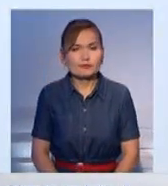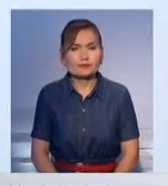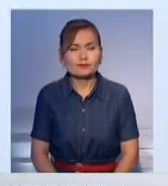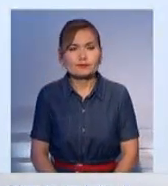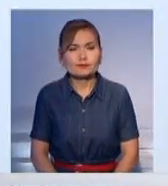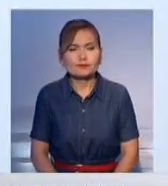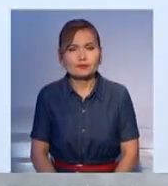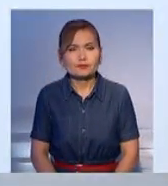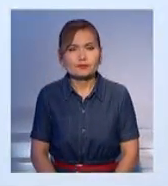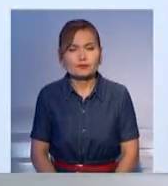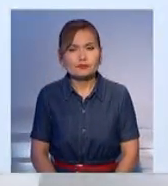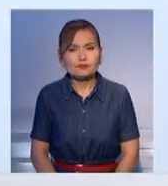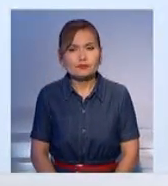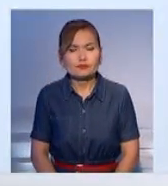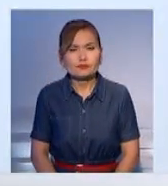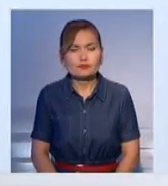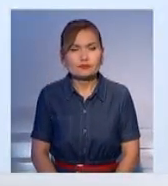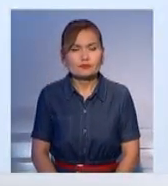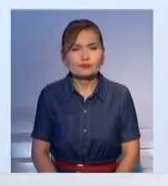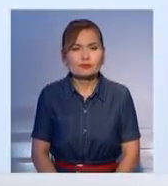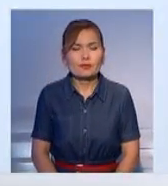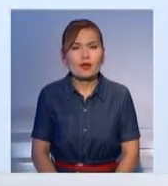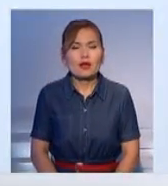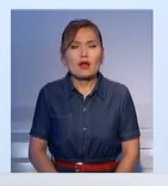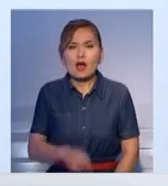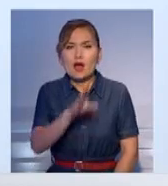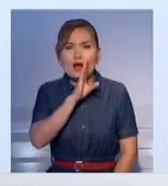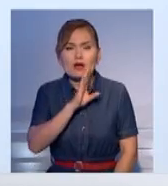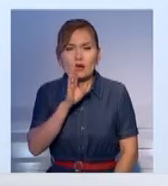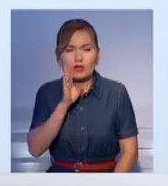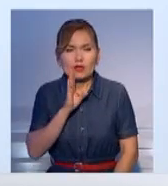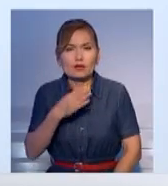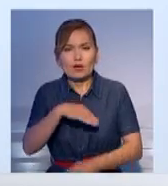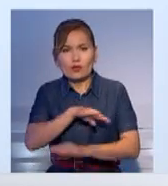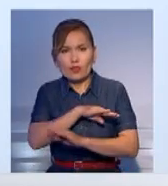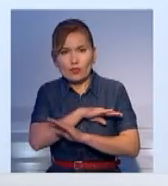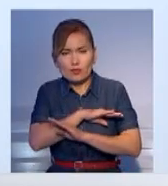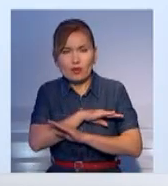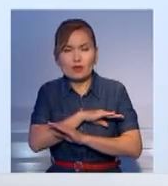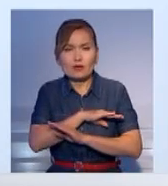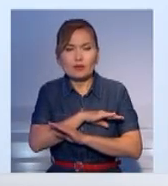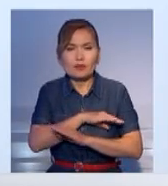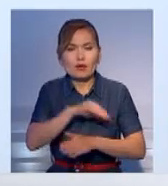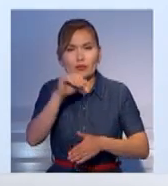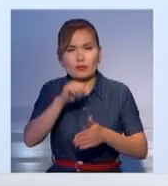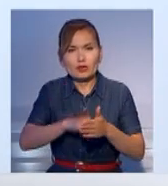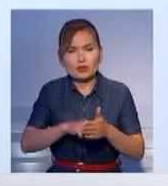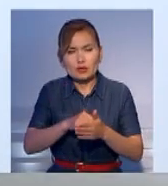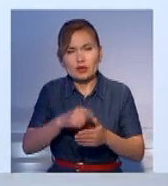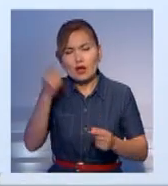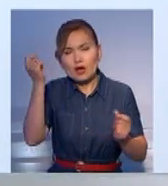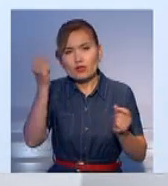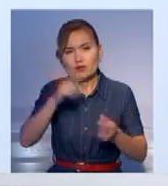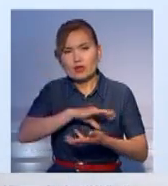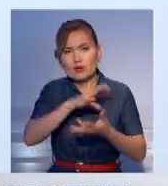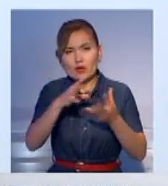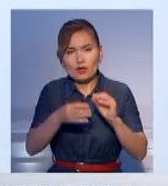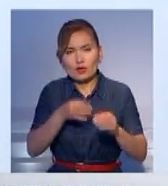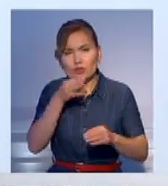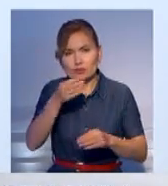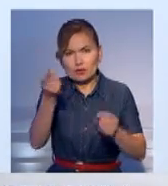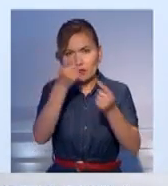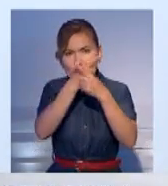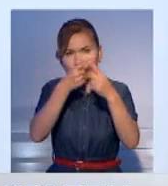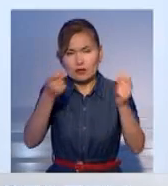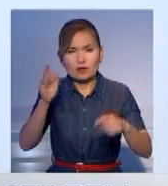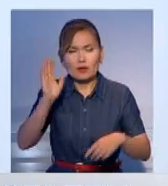Патолога анатомиялық морфологиялық зерттеу біткеннен кейін біз ақпарат береміз. Жалпы біз қазір осы Астана